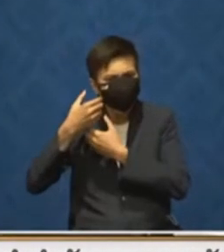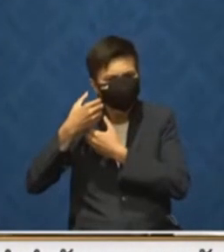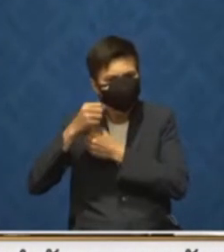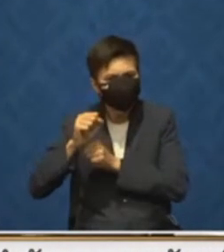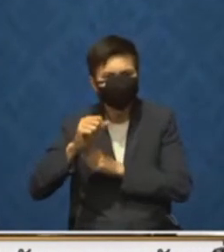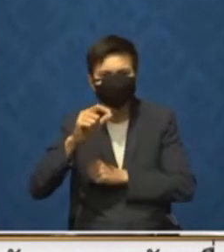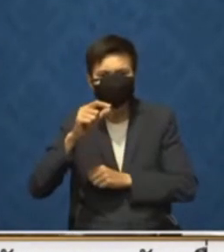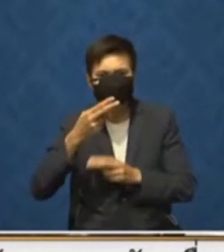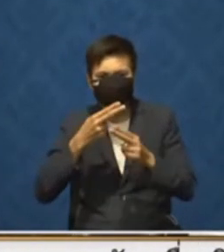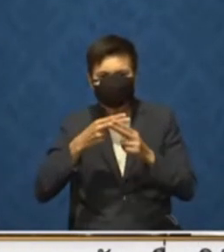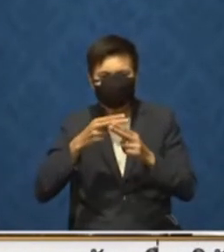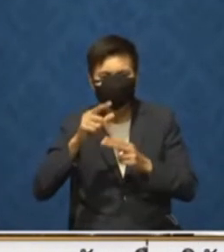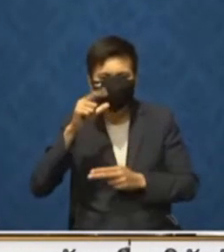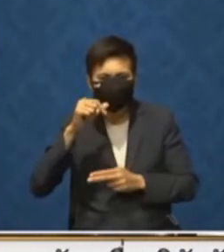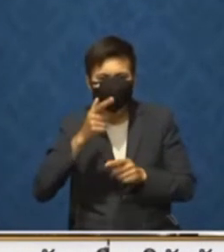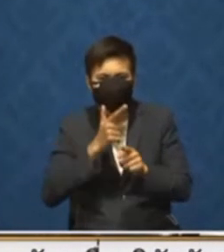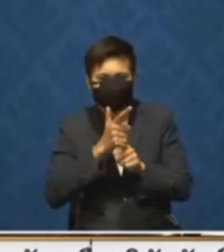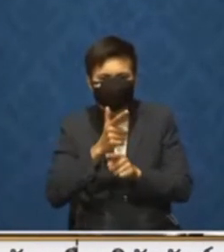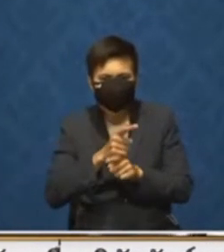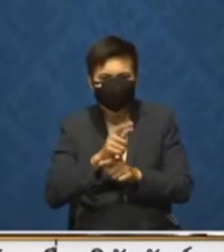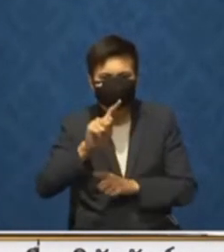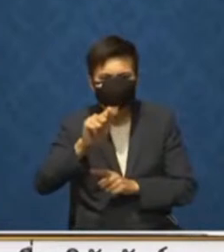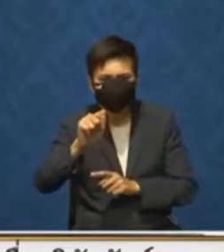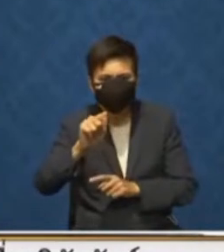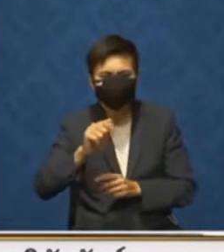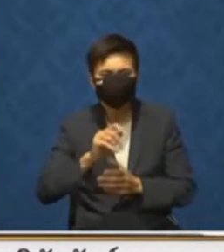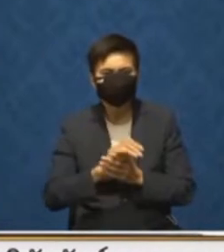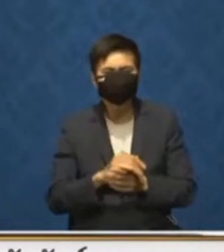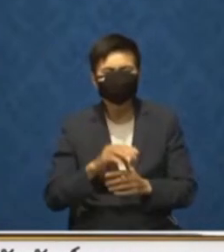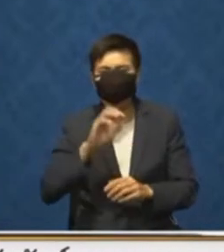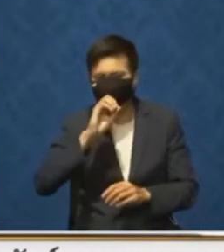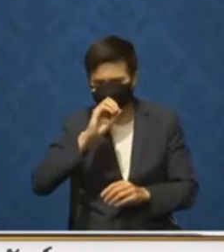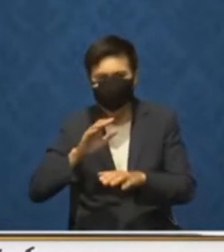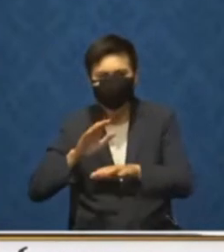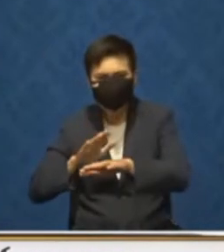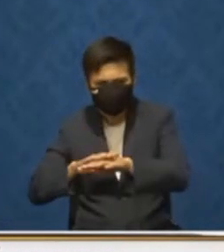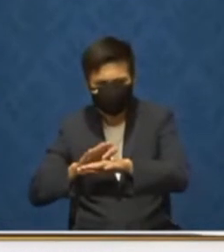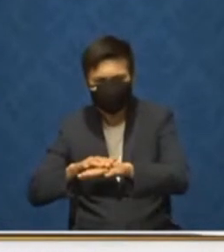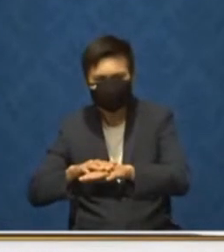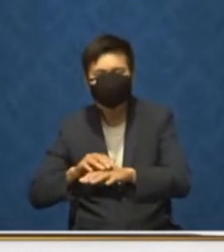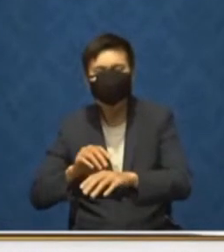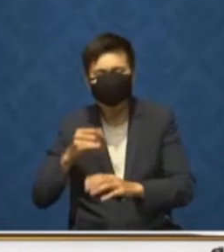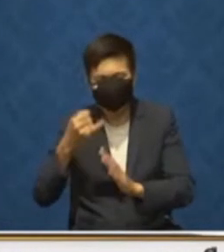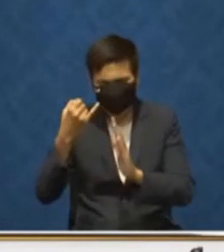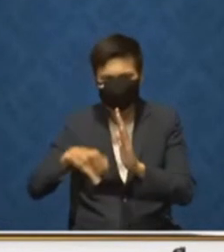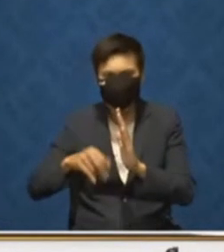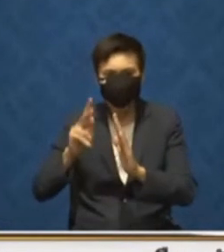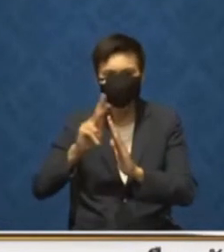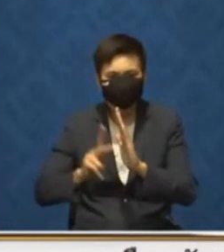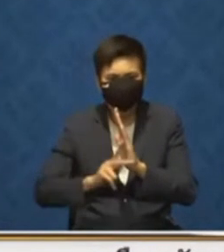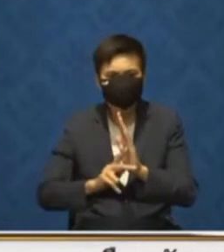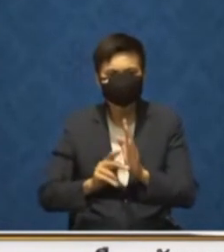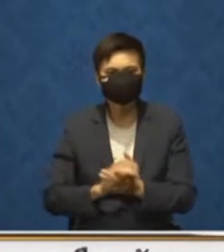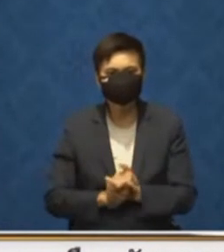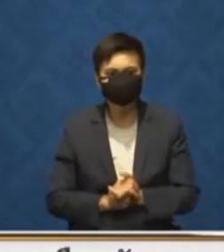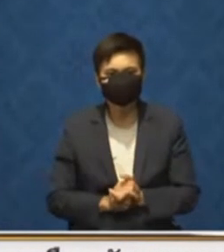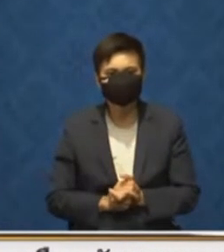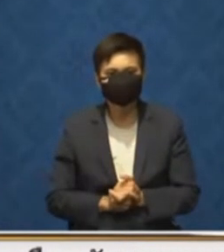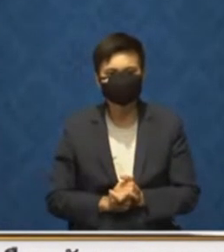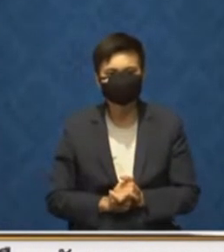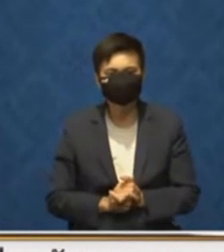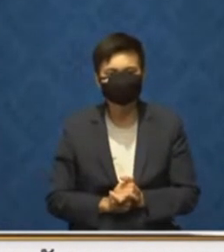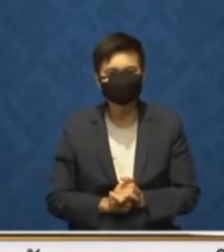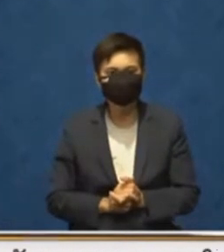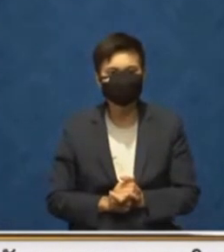บอกพี่ไปบอกเขาหน่อยนะมันผิดกฎหมายเป็นภาษาที่รถครับสุดแล้วเนี่ยนะครับ